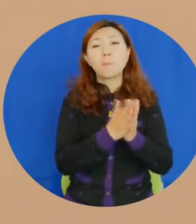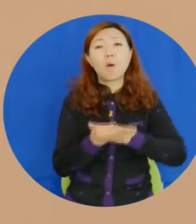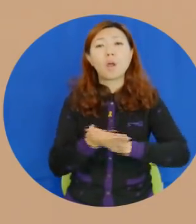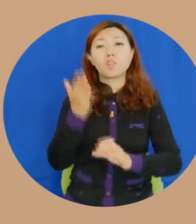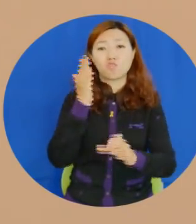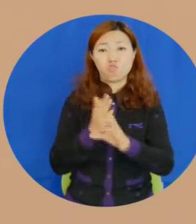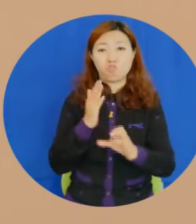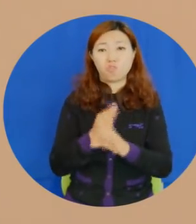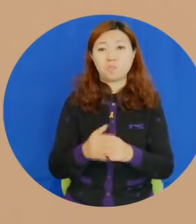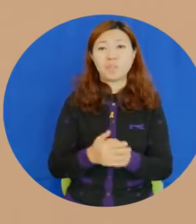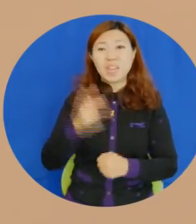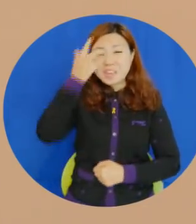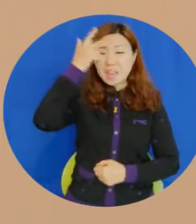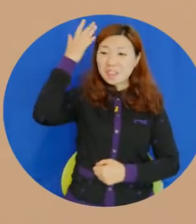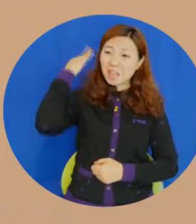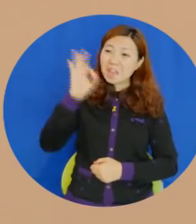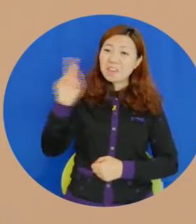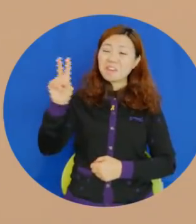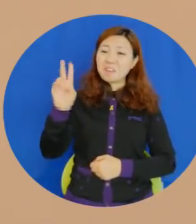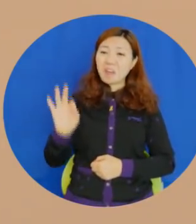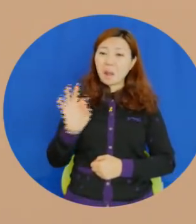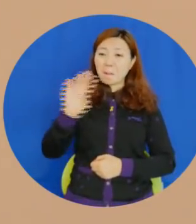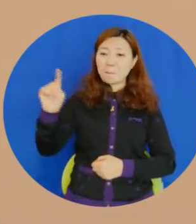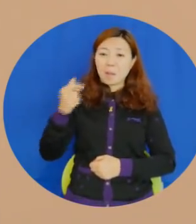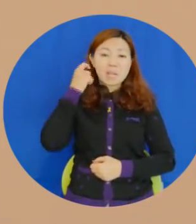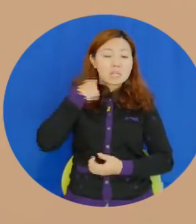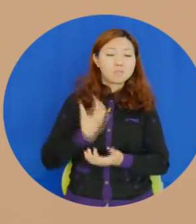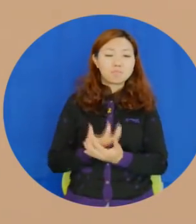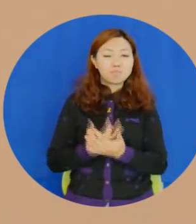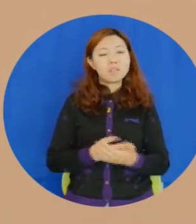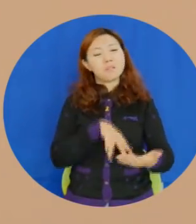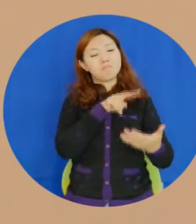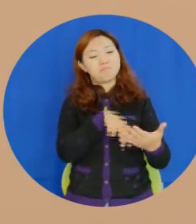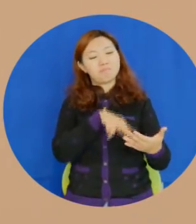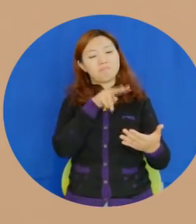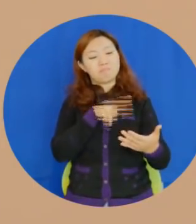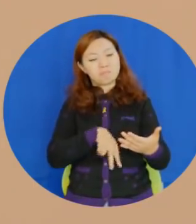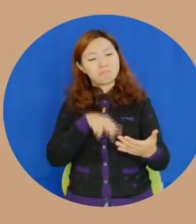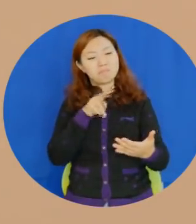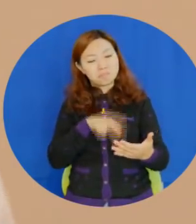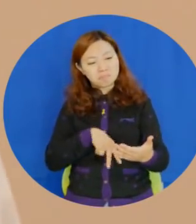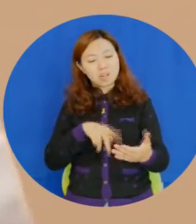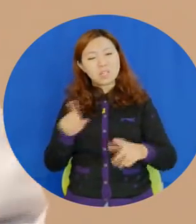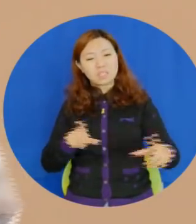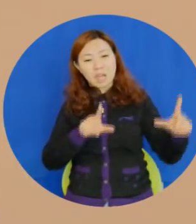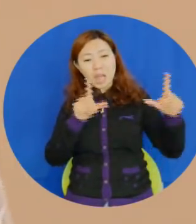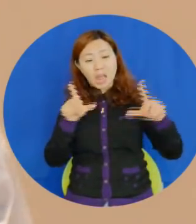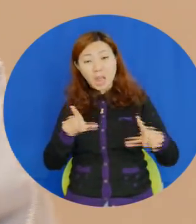도래를 하고 있는 거예요. 변화 시기에. 양반은 똑 앉아가지고 천자 몸 외화도